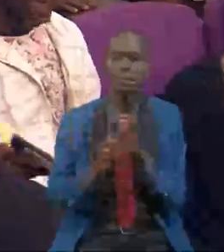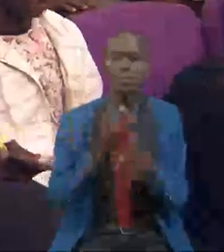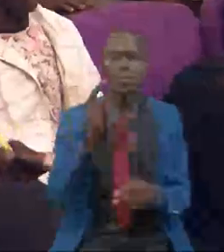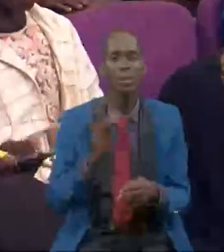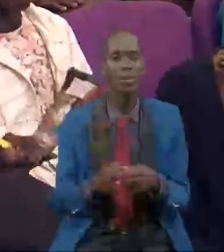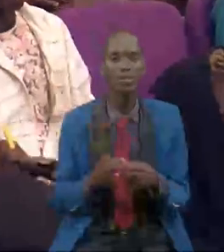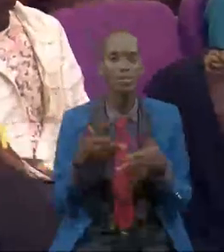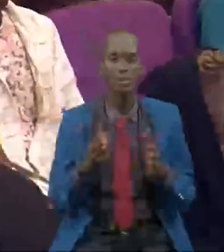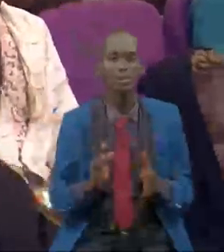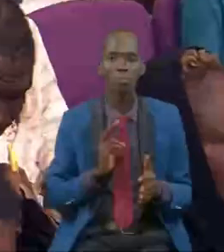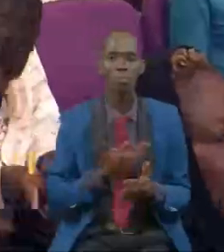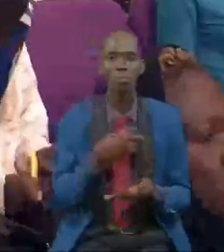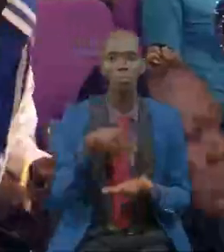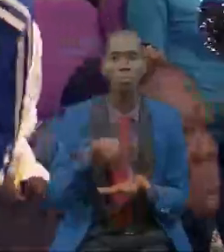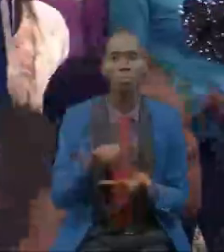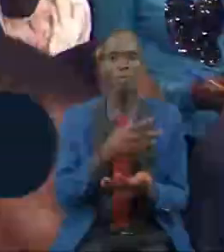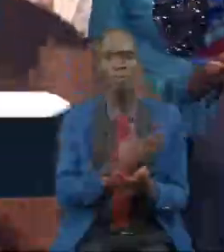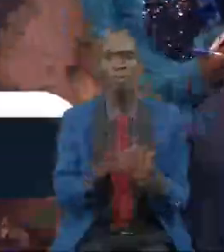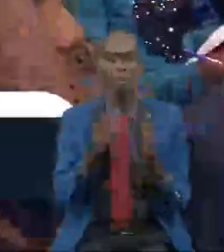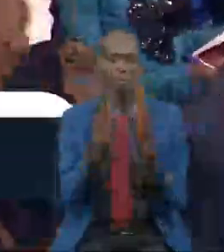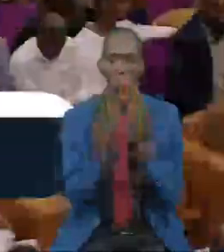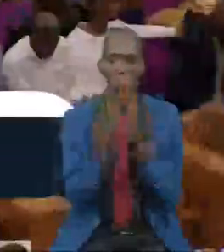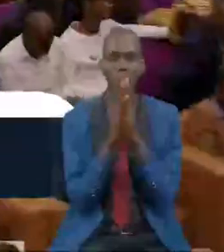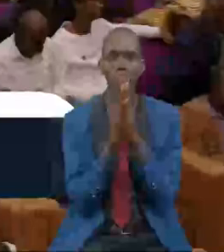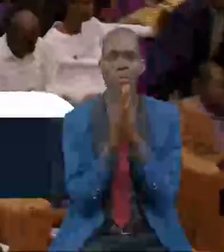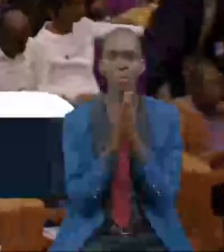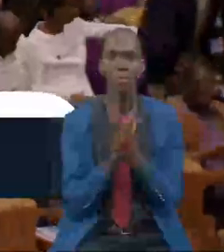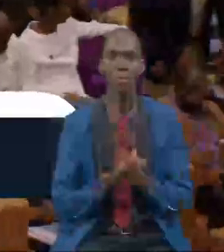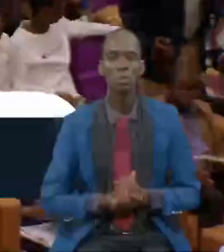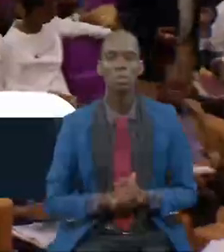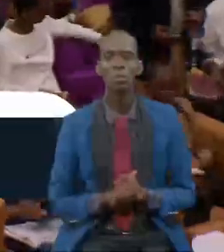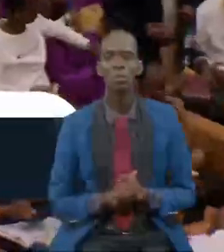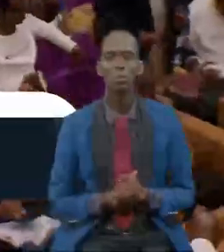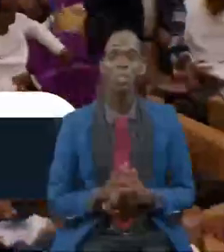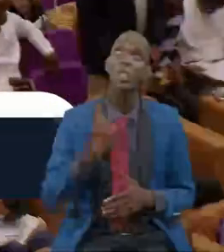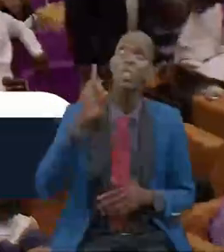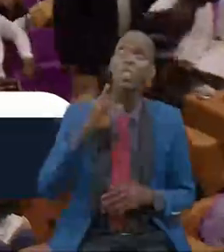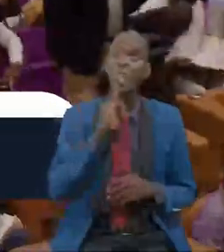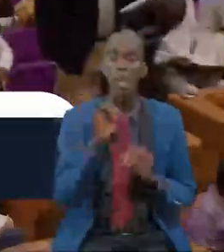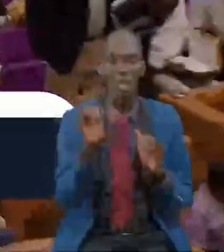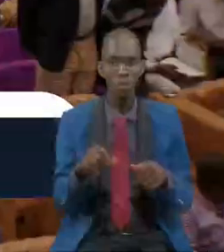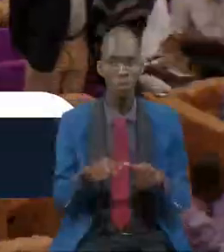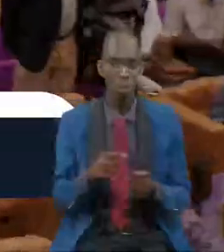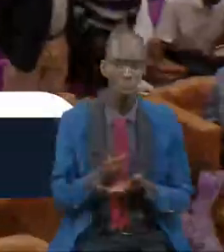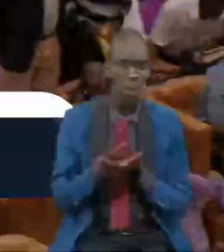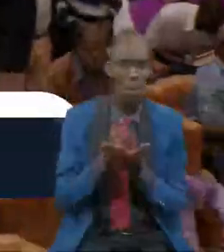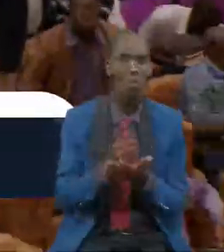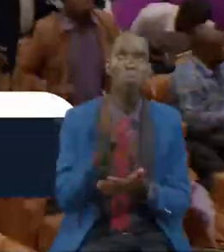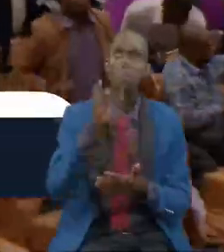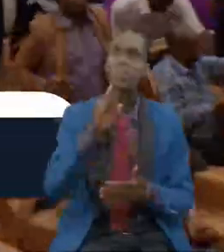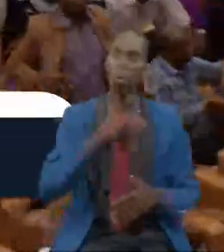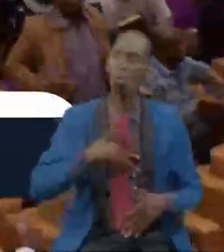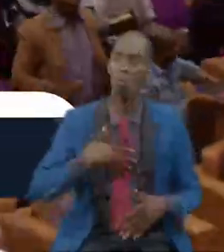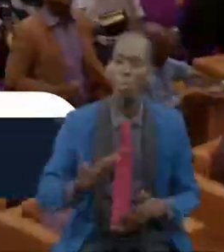de jésuschist tenons-nous debout maintenant et parlons au Seigneur dans la prière il est capable d'aider